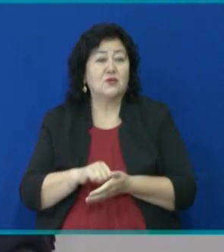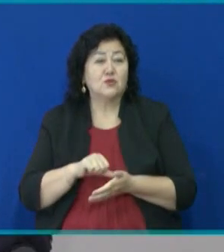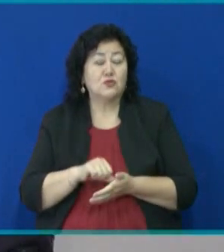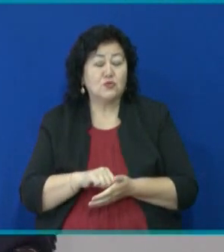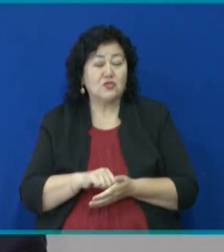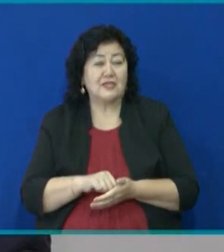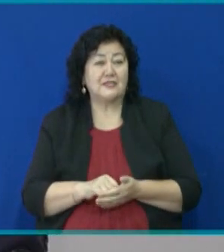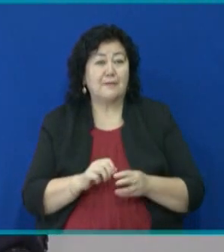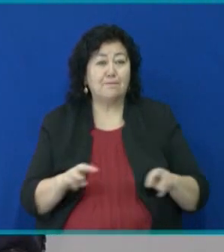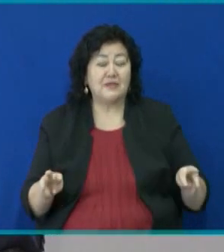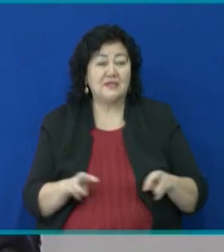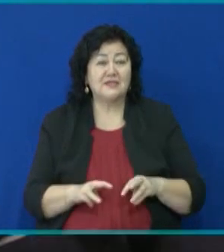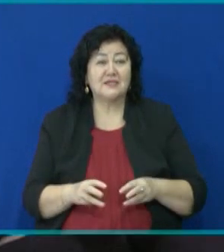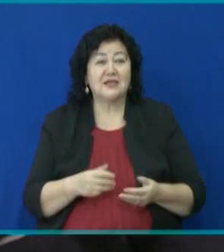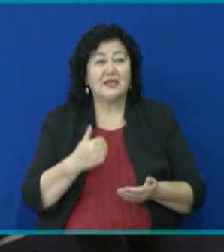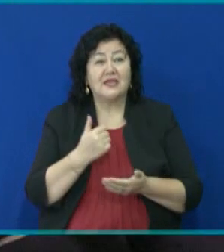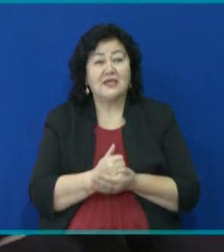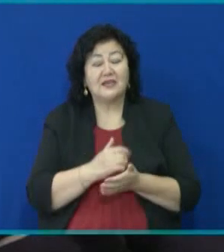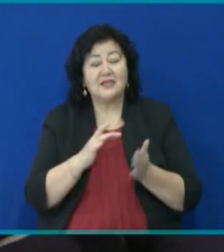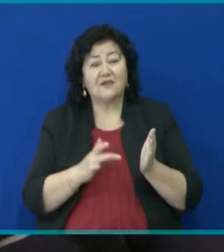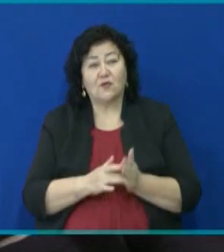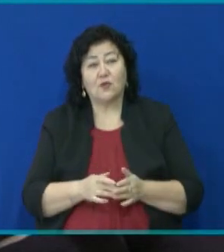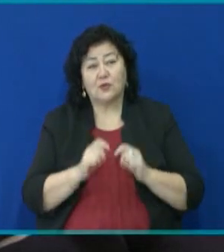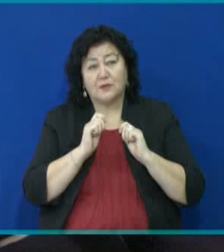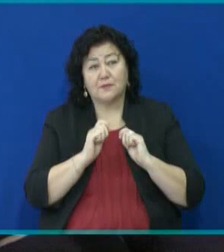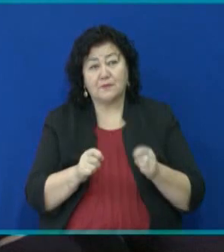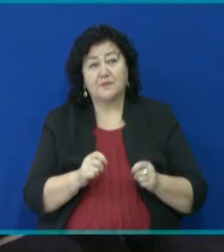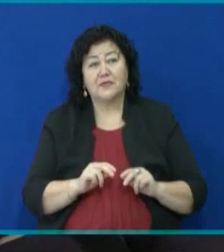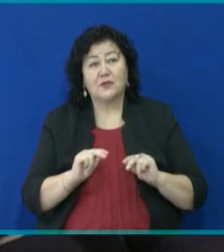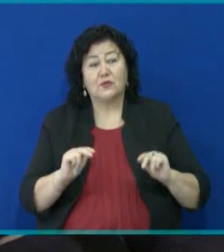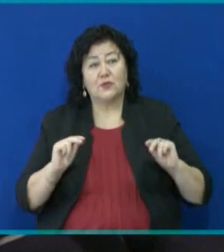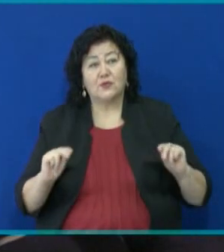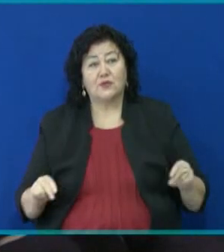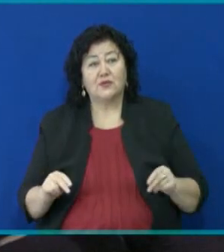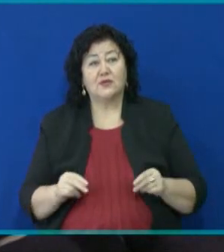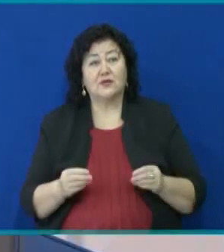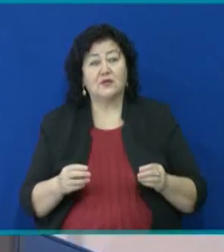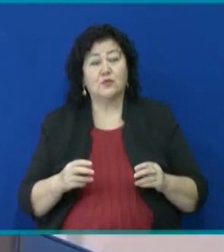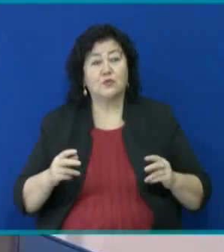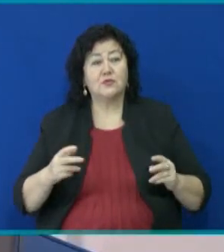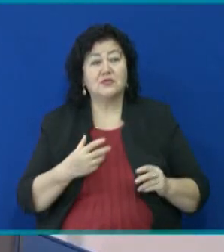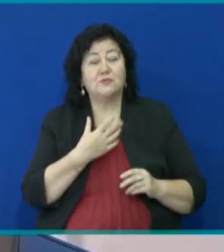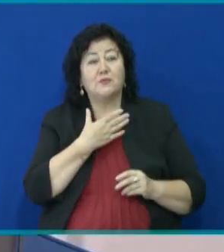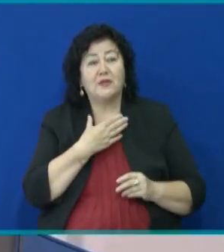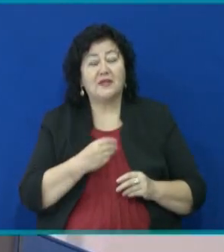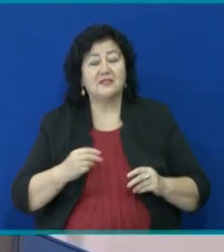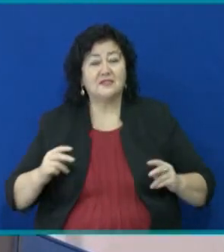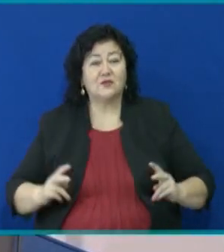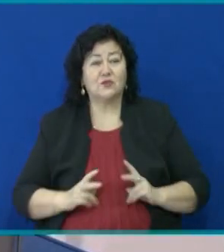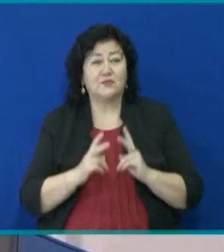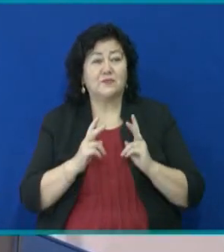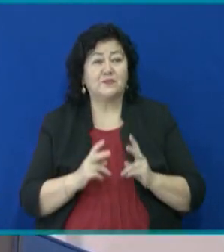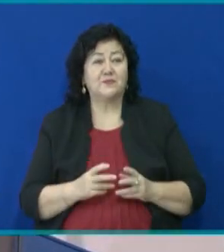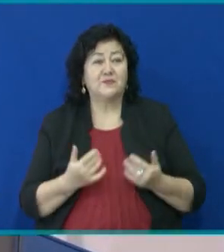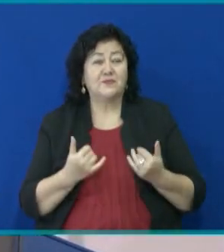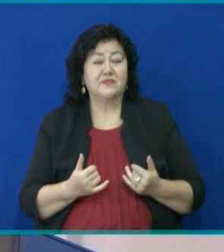города Нурбула Нурсагатова прошла торжественная церемония награждения профессорско-преподавательского состава университета. В целом в науке